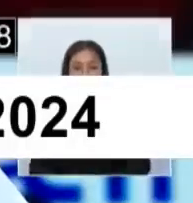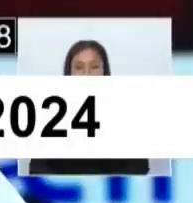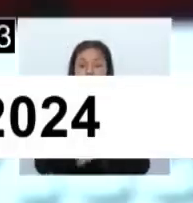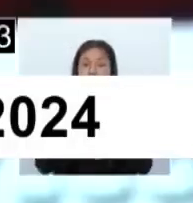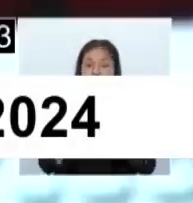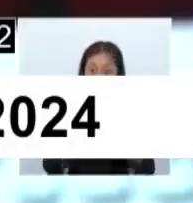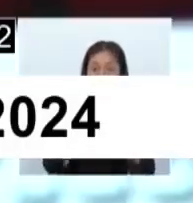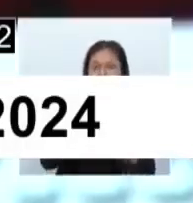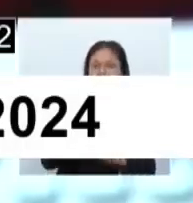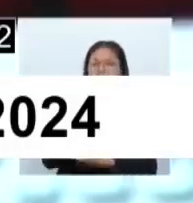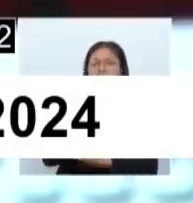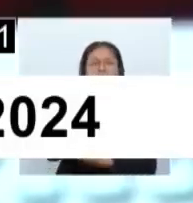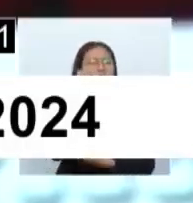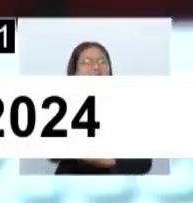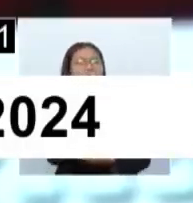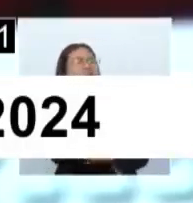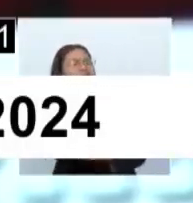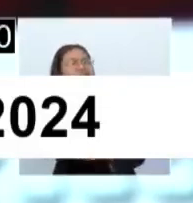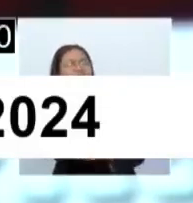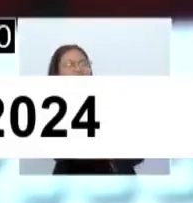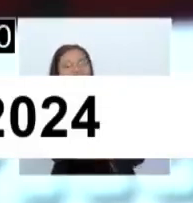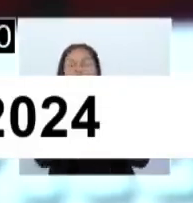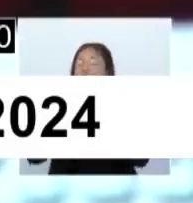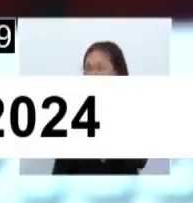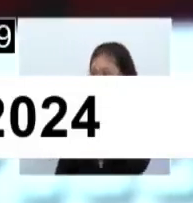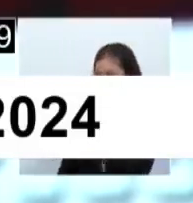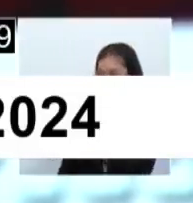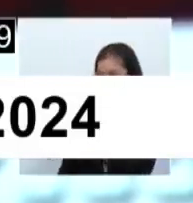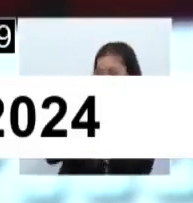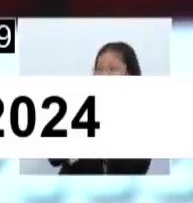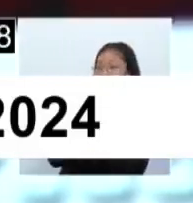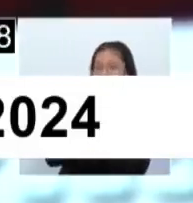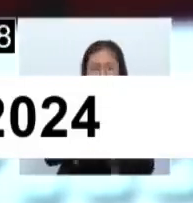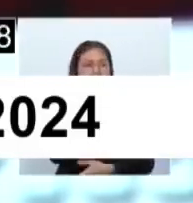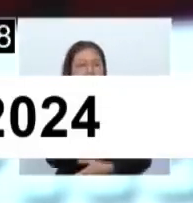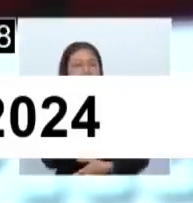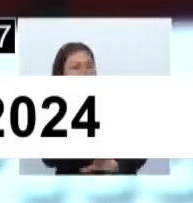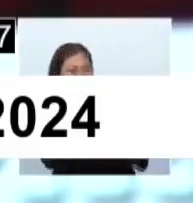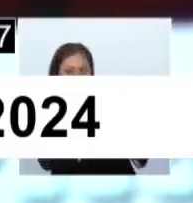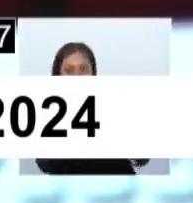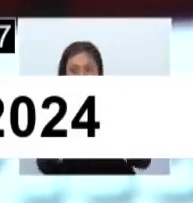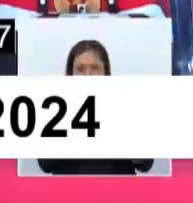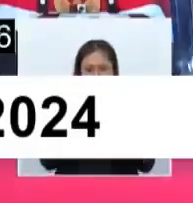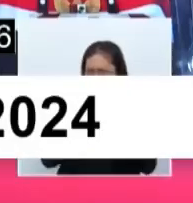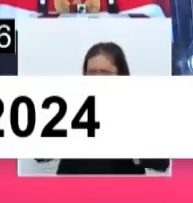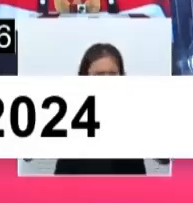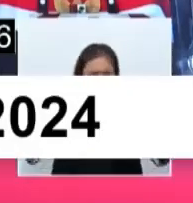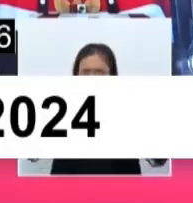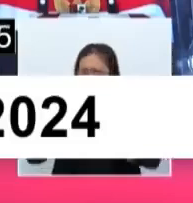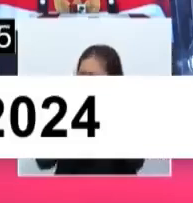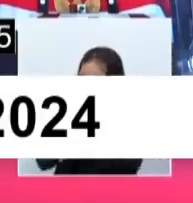pun salah. Atas apa yang Bapak, perlu saya Bapak, sampaikan. Mas Anies, Pak Prabowo. Jangan Pak Prabowo. Pak Prabowo, Pak Prabowo, maaf.